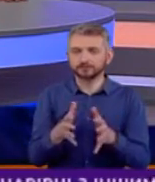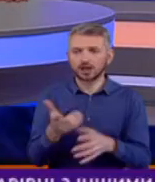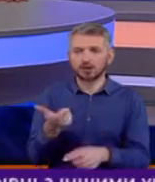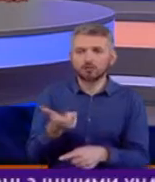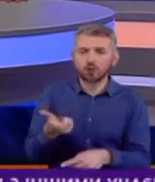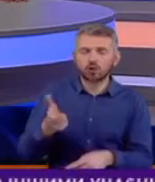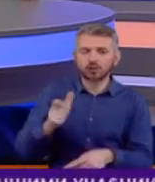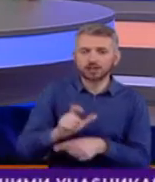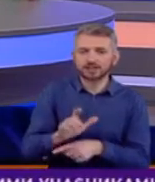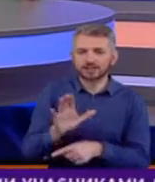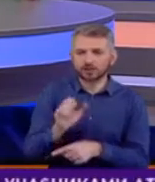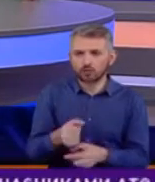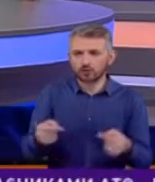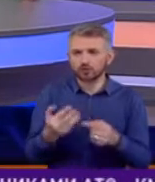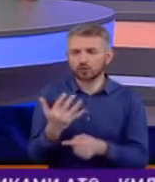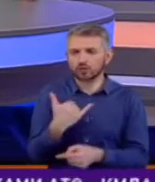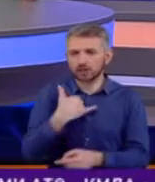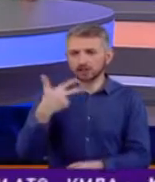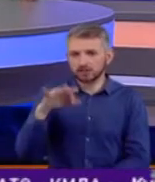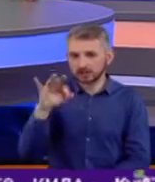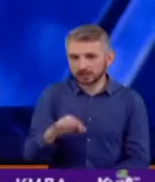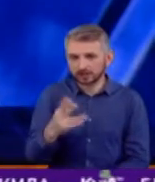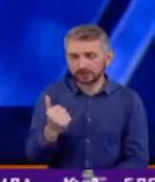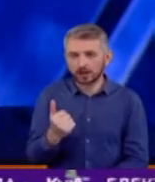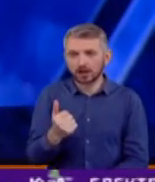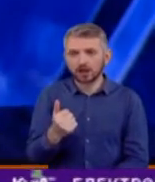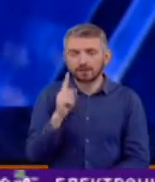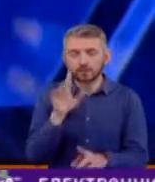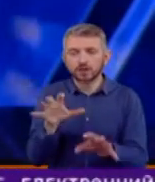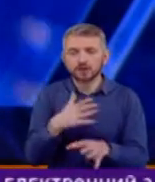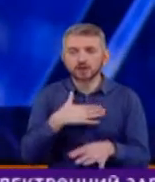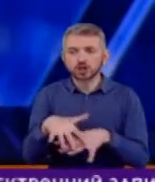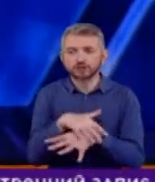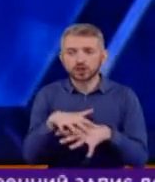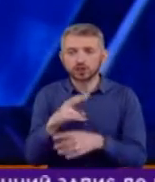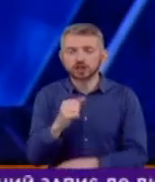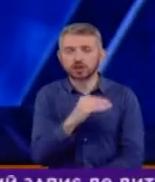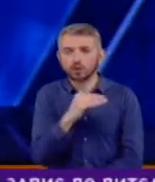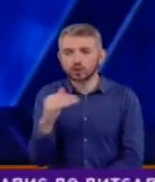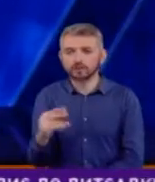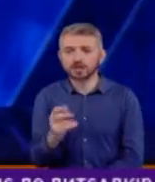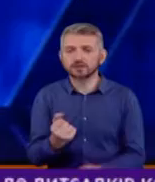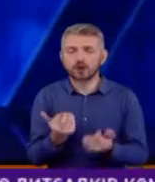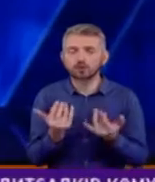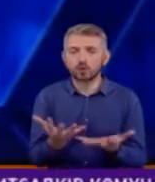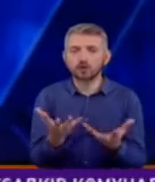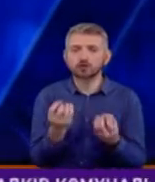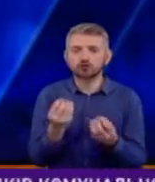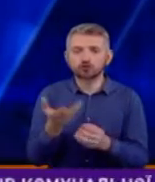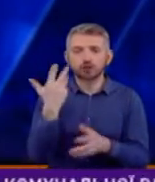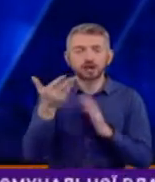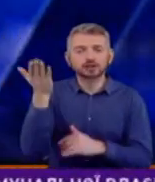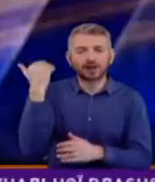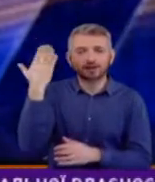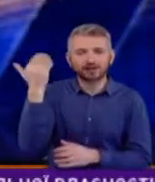большинства определенного, сколько там у нас, 30%, да, нашего народа на уровне, насколько еще когда-то давно